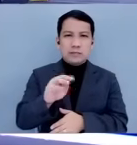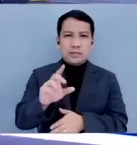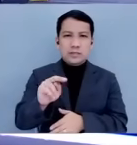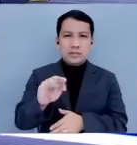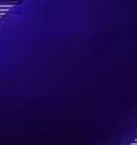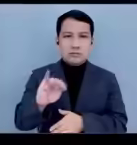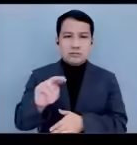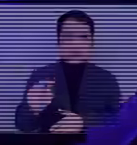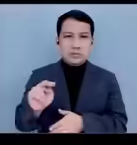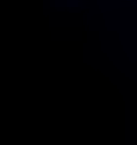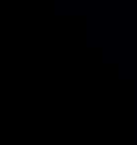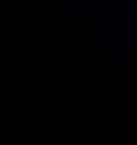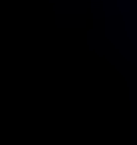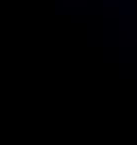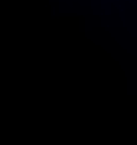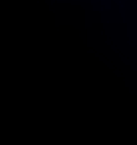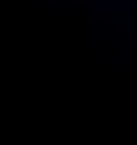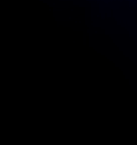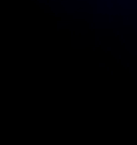Samonte.